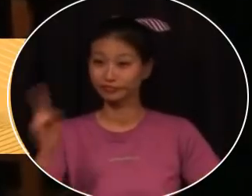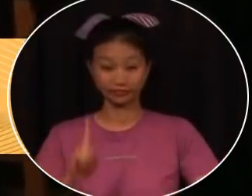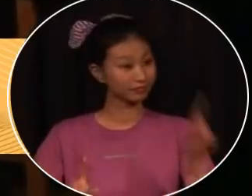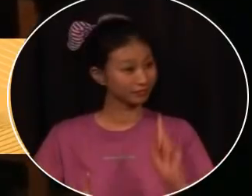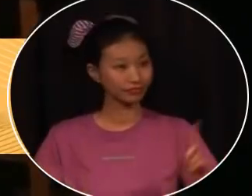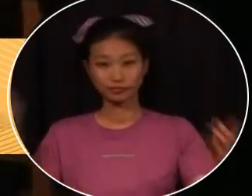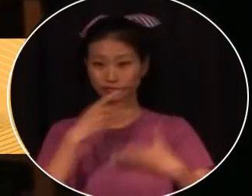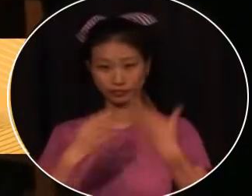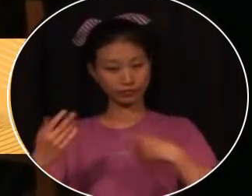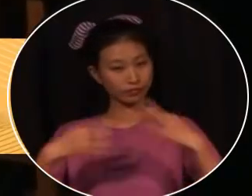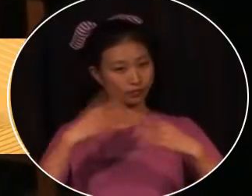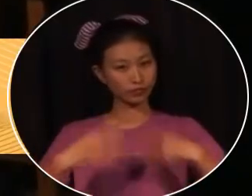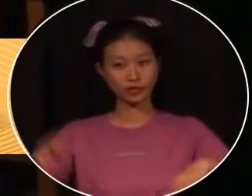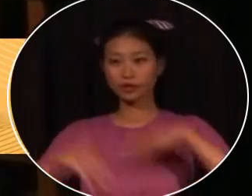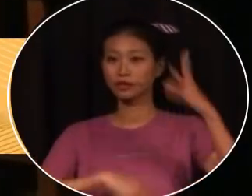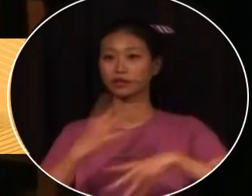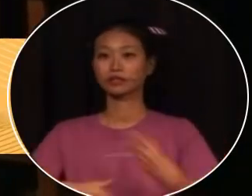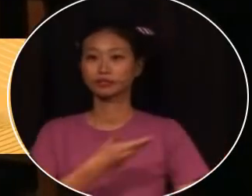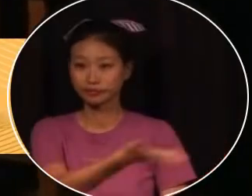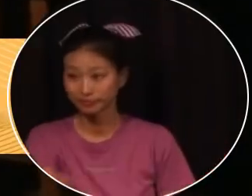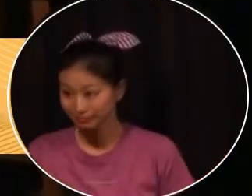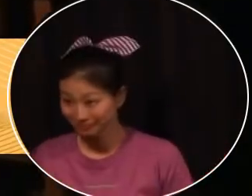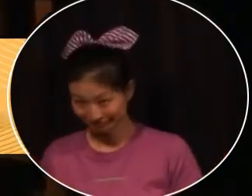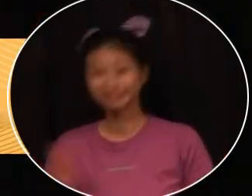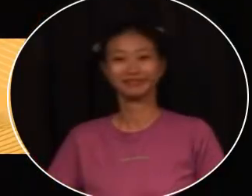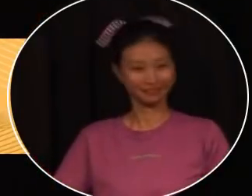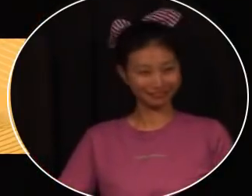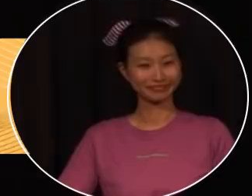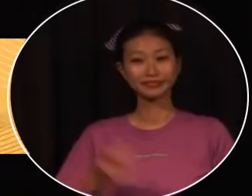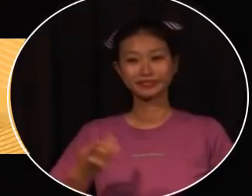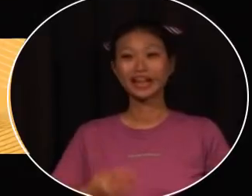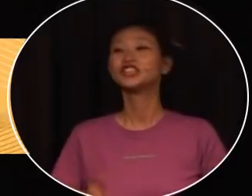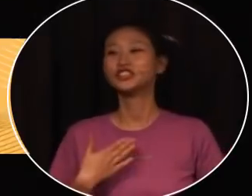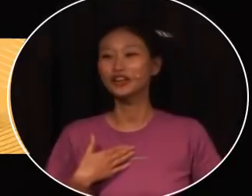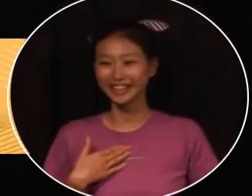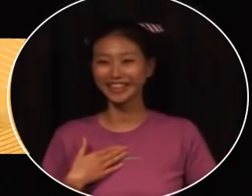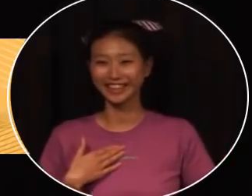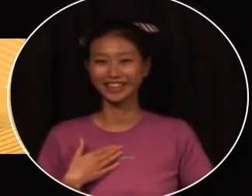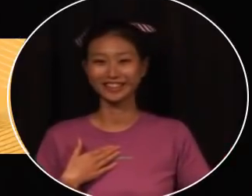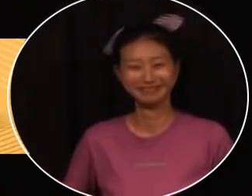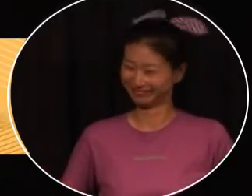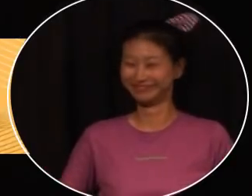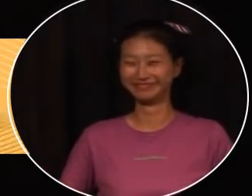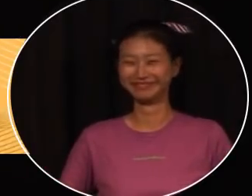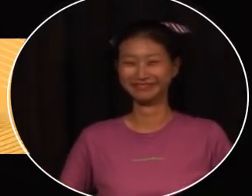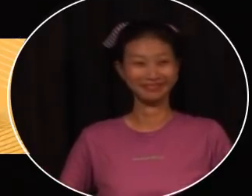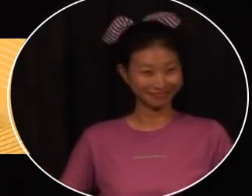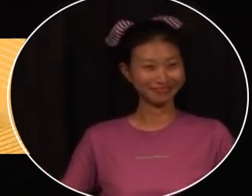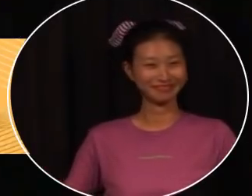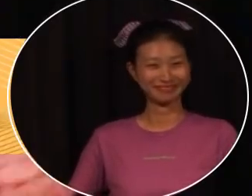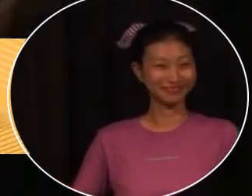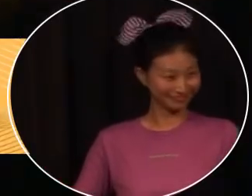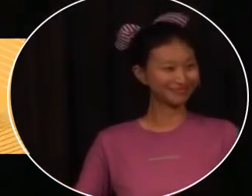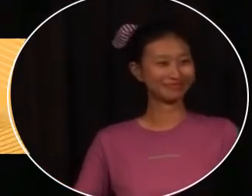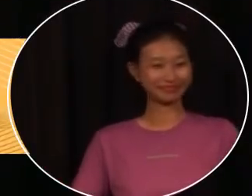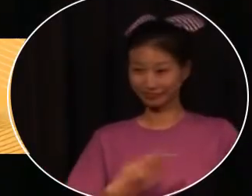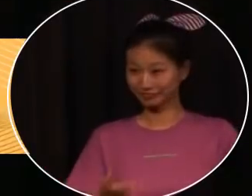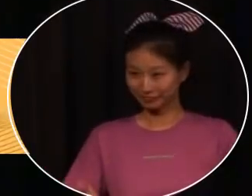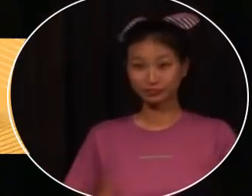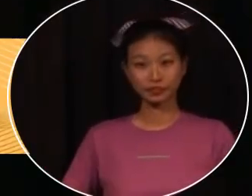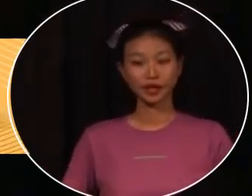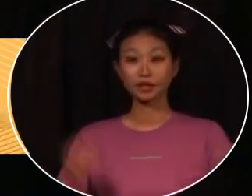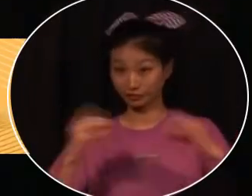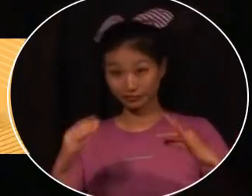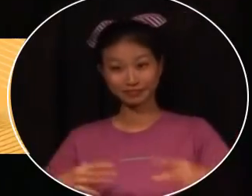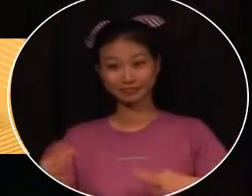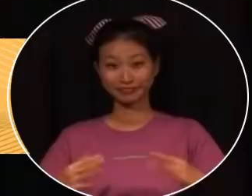赶快问。 我也要问你啊，你要盖那个防护罩啊？嗯，对不对？那个防护罩你要用什么东西盖？ 啊，很简单嘛，你刚刚那个那一篇